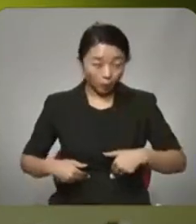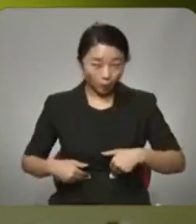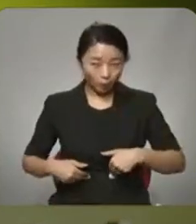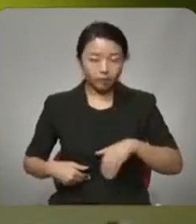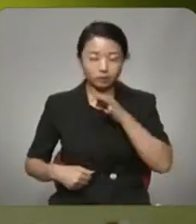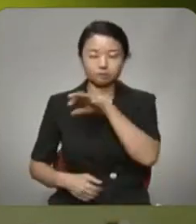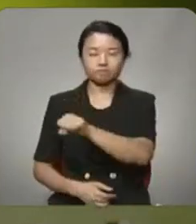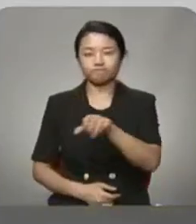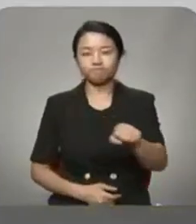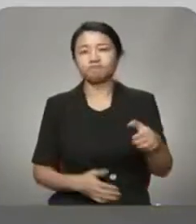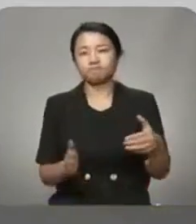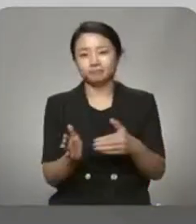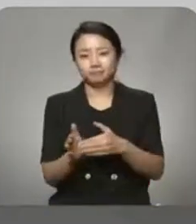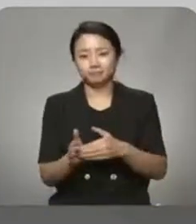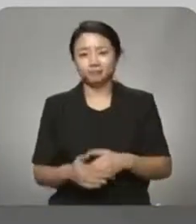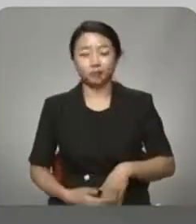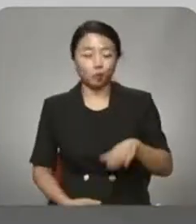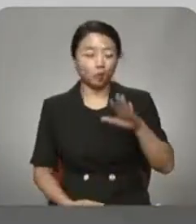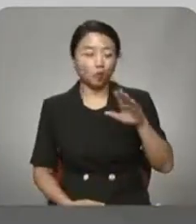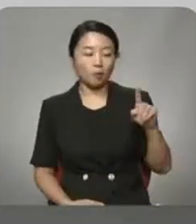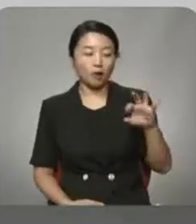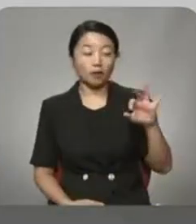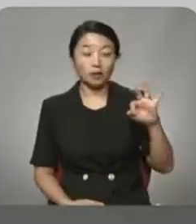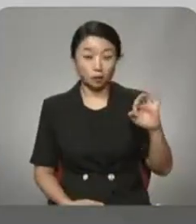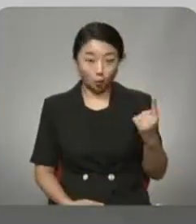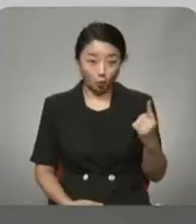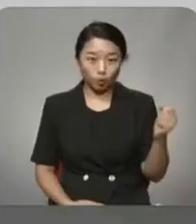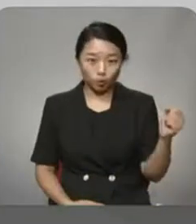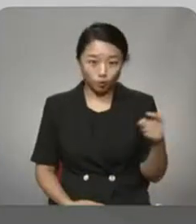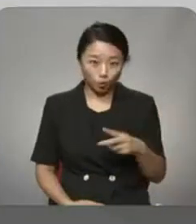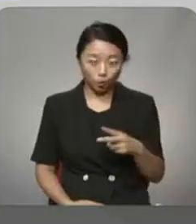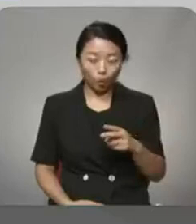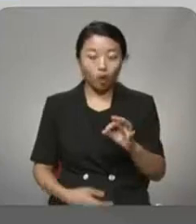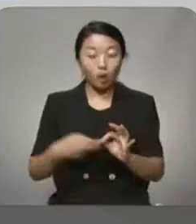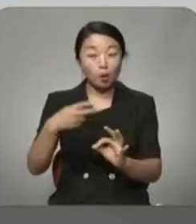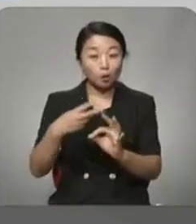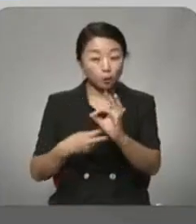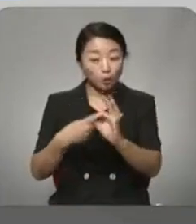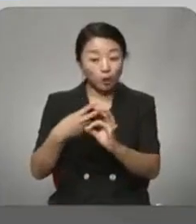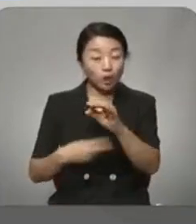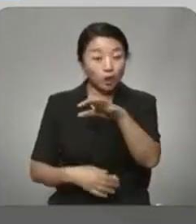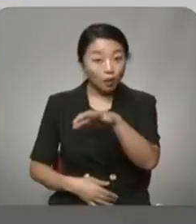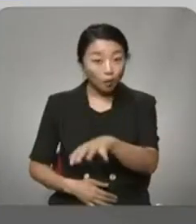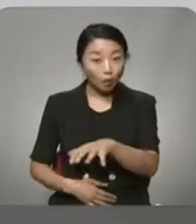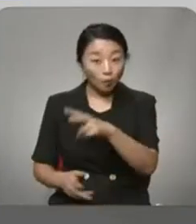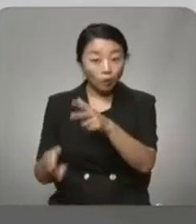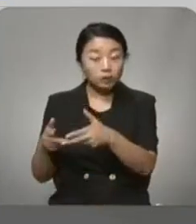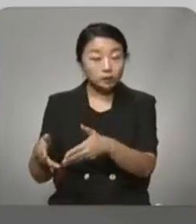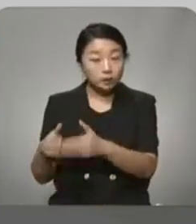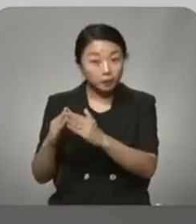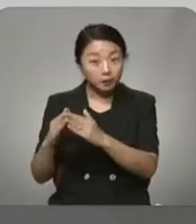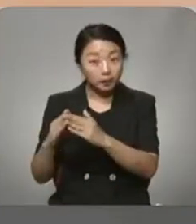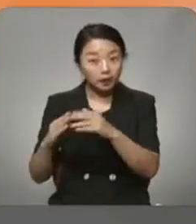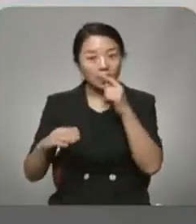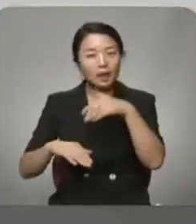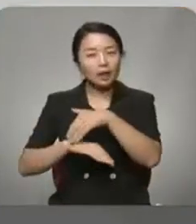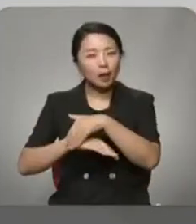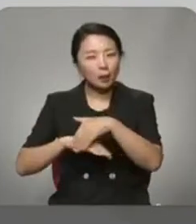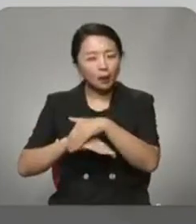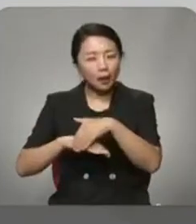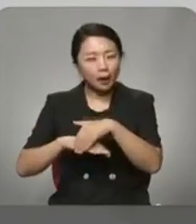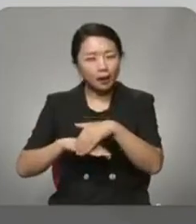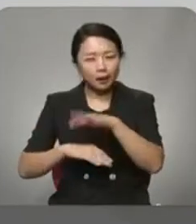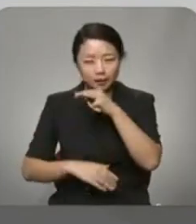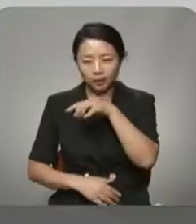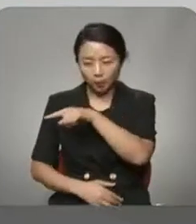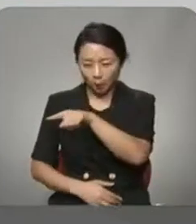잇따라 확보했습니다. 바이오 헬스 분야와 동해 수소 생산기지 구축 사업비도 담겨 미래 산업 글로벌 도시라는 목표에